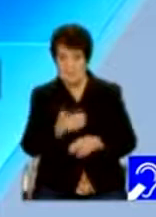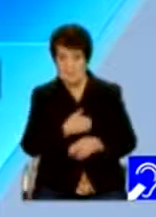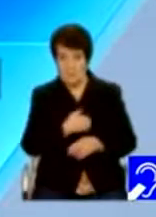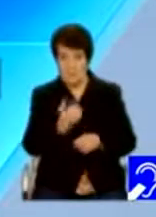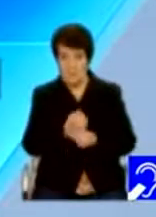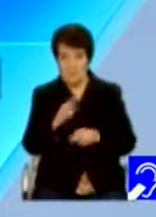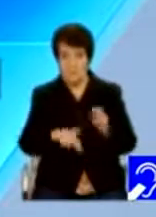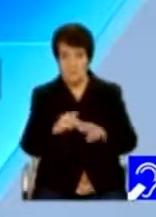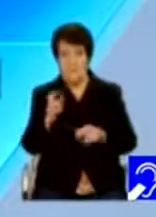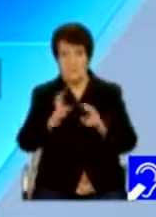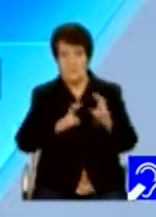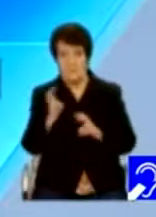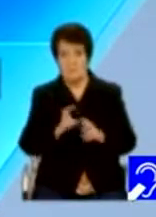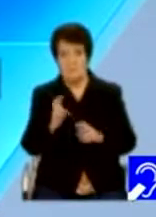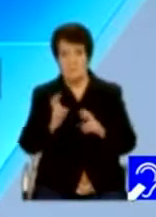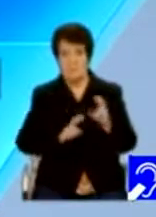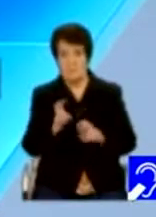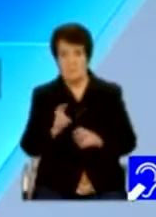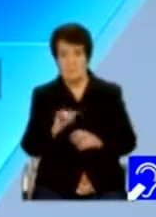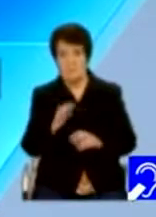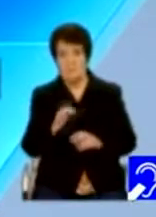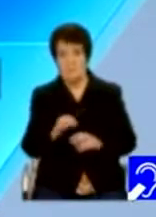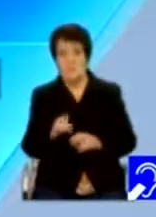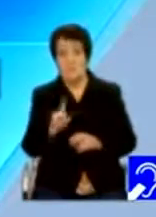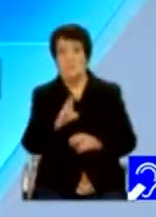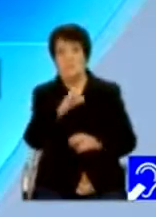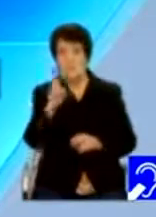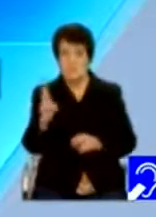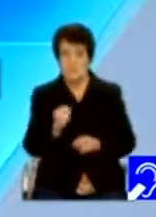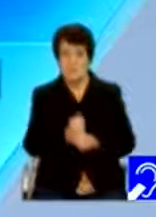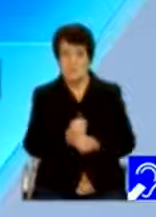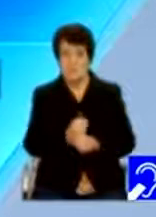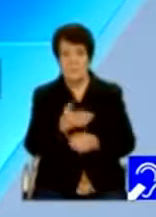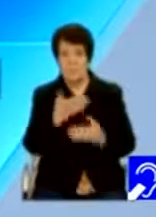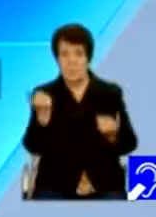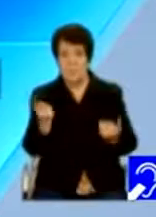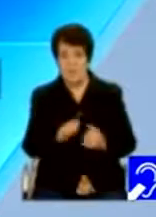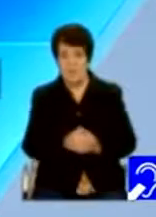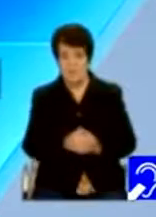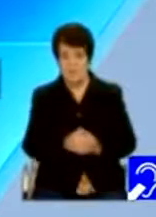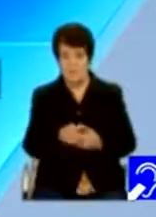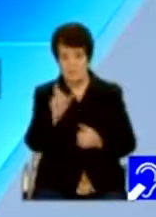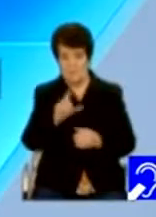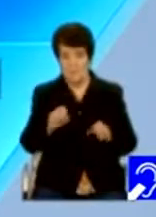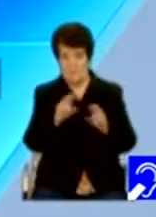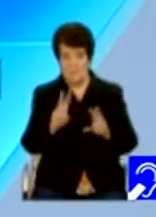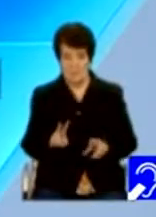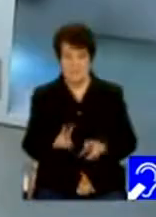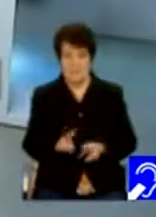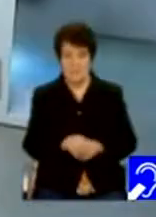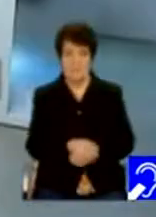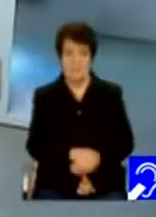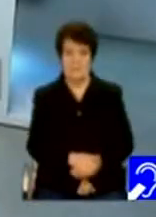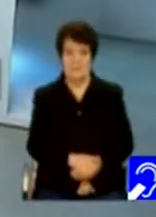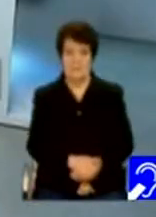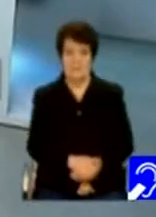să construim fabrici și uzine, dar cine vor lucra în aceste Mulțumesc. Fabrici și uzine? Noi nu avem specialiști calificați. Mulțumesc, haideți să încercăm